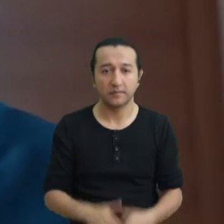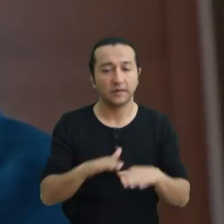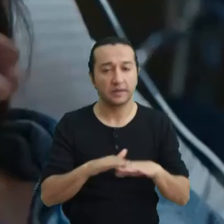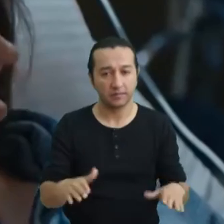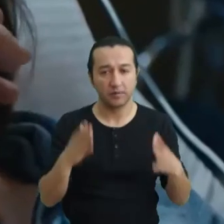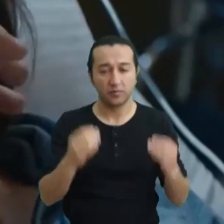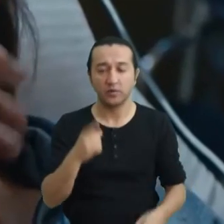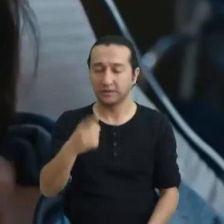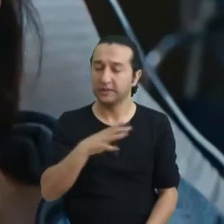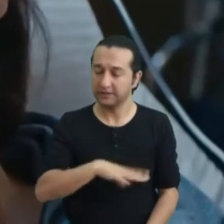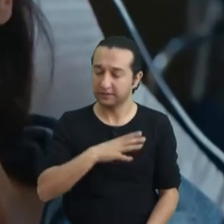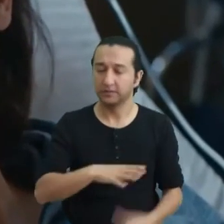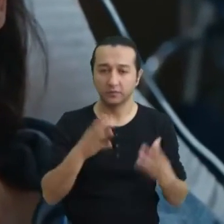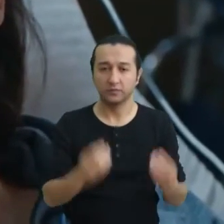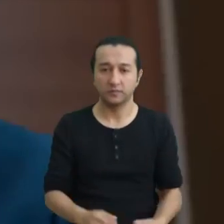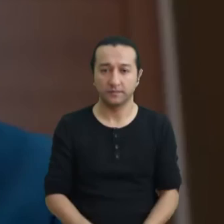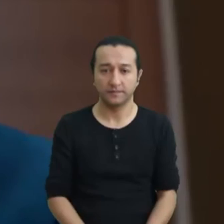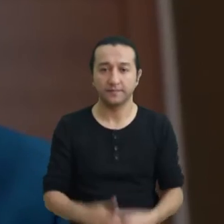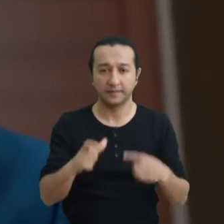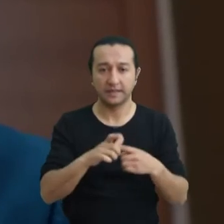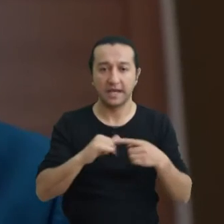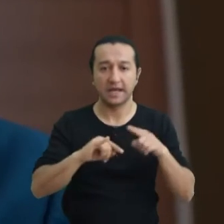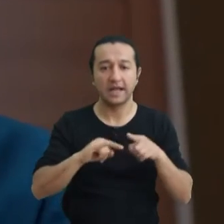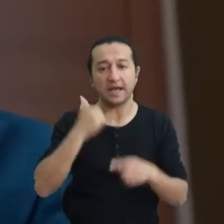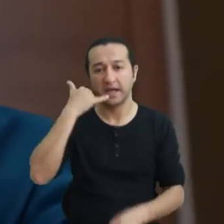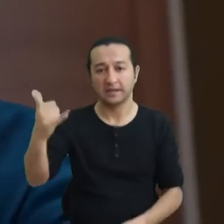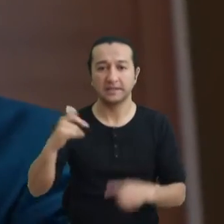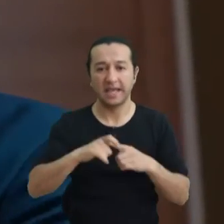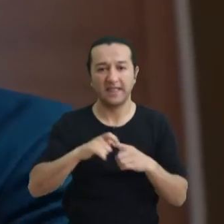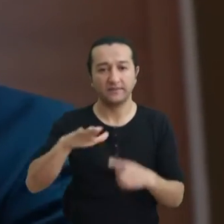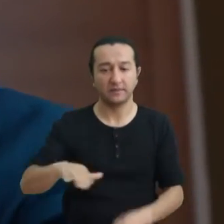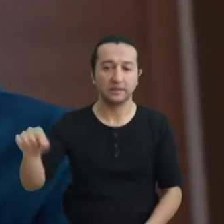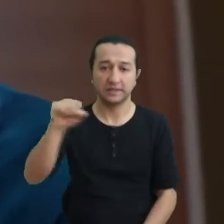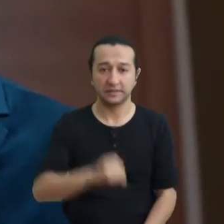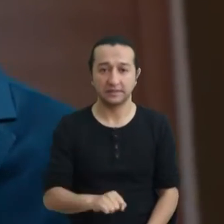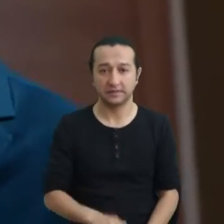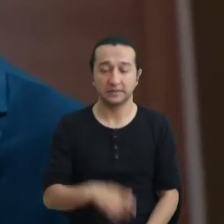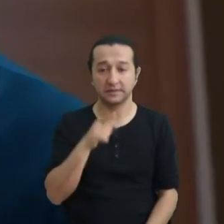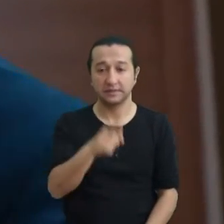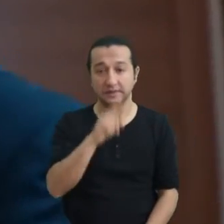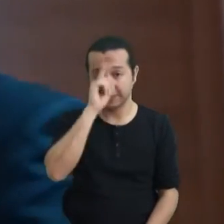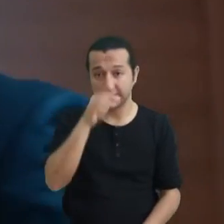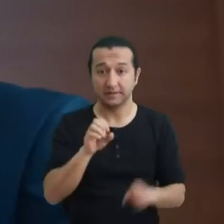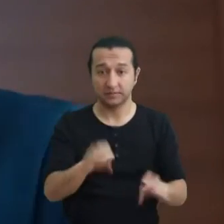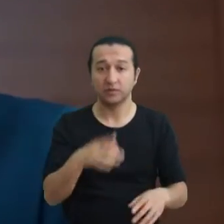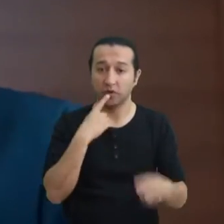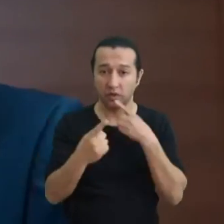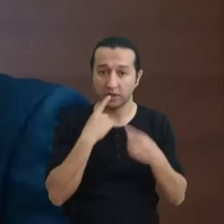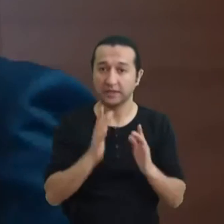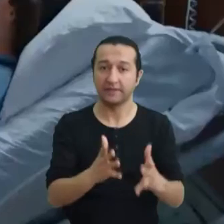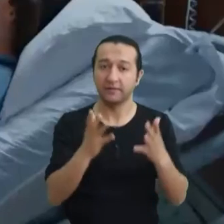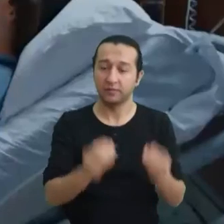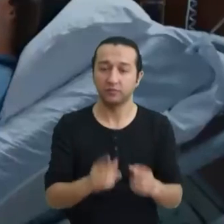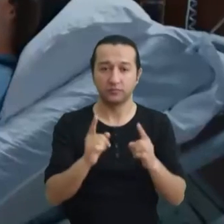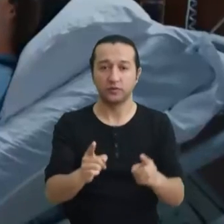Tamam canım, sen nasıl istersen. Erhan'ı ararız, Elif'i getirir. Yanağından makas aldı. Sizi yalnız bırakayım da konuşmanıza devam